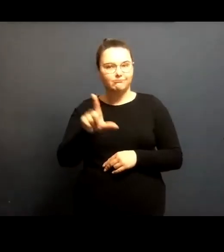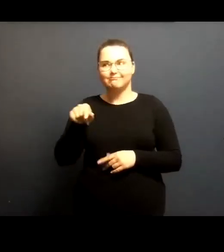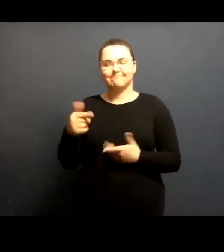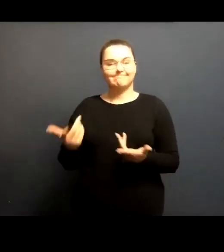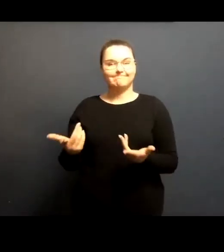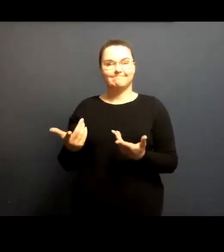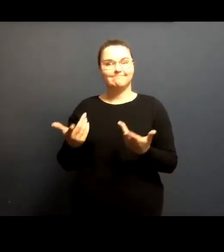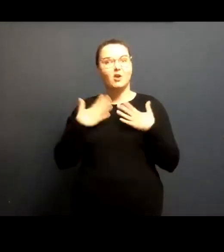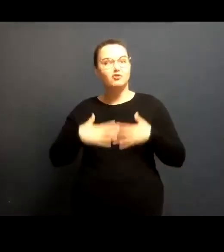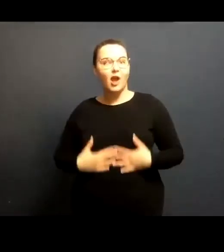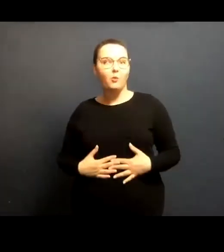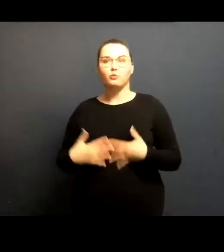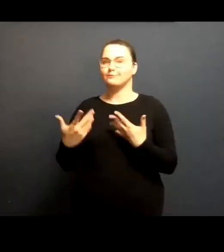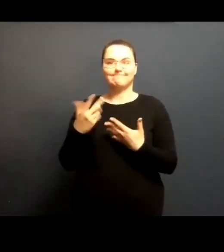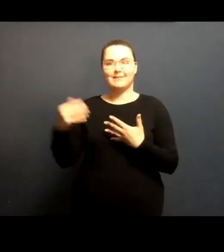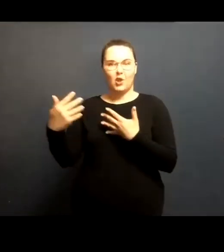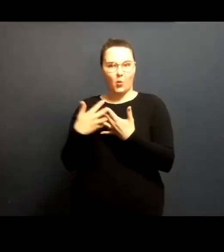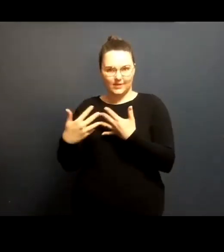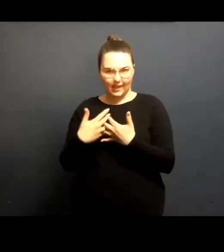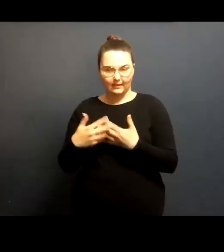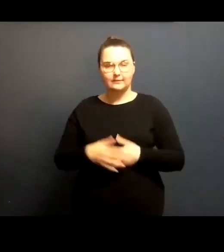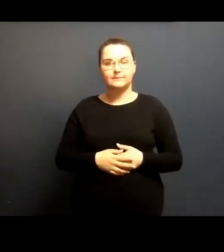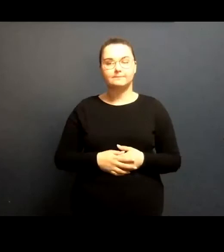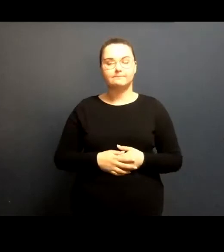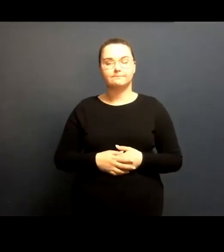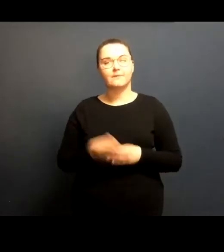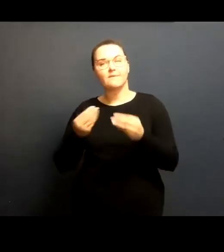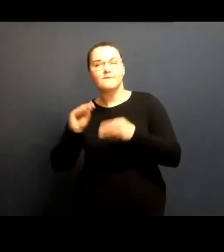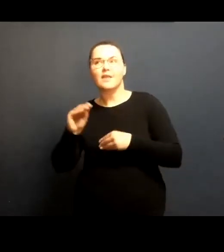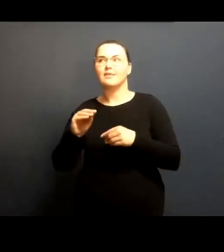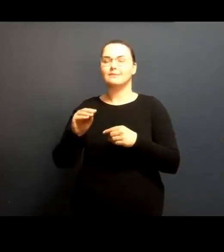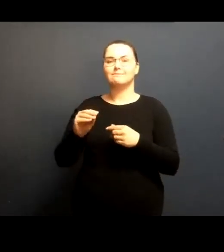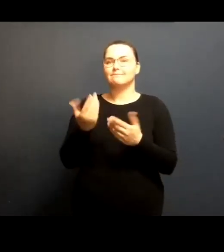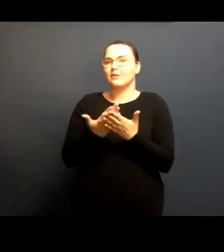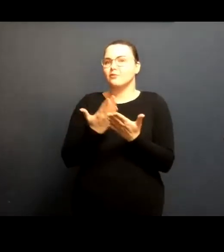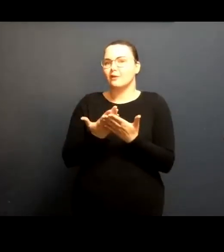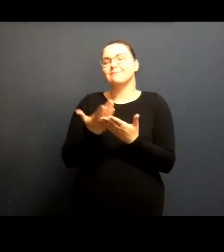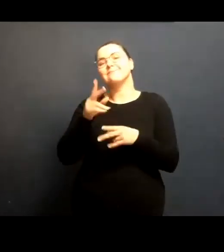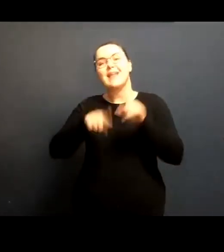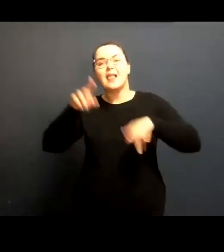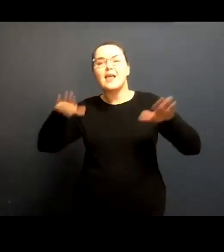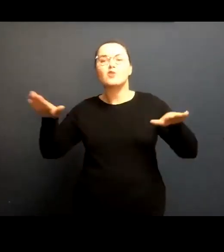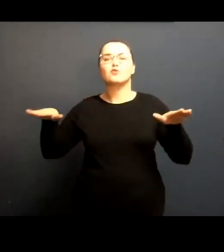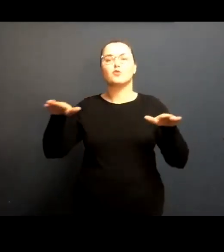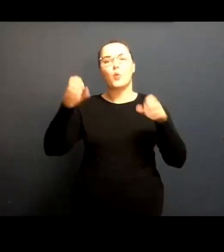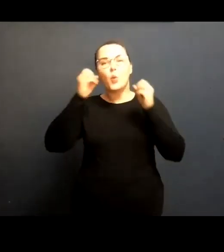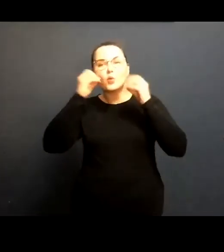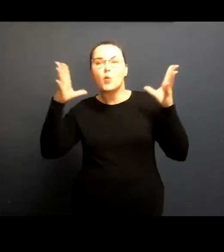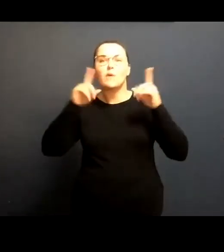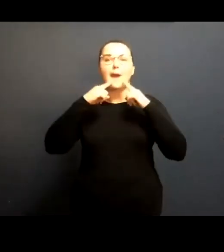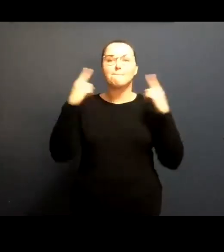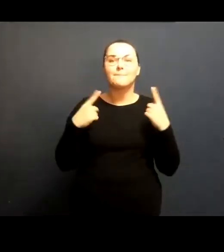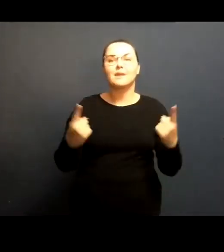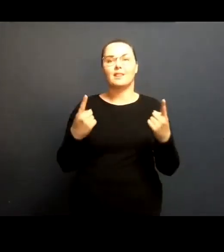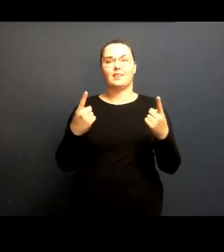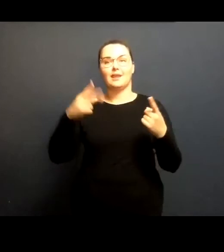są zadowoleni z ciała w każdym wieku. To jest efekt kultury, to jest efekt tych mitów, stereotypów, o których mówiliśmy wcześniej. Po